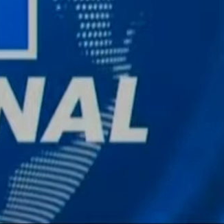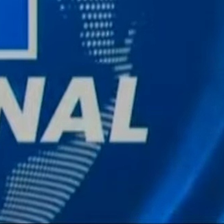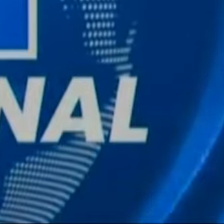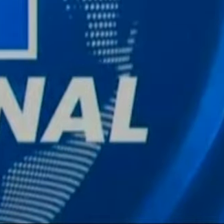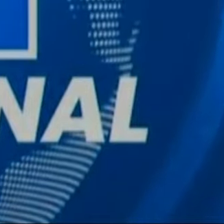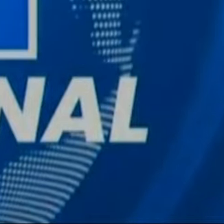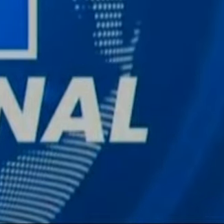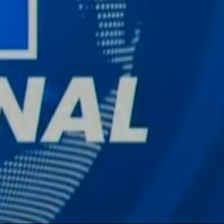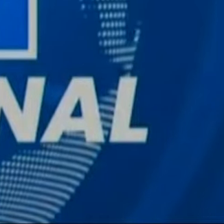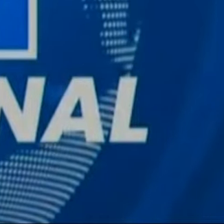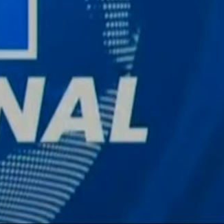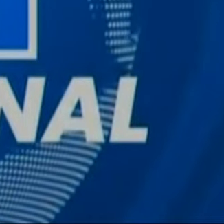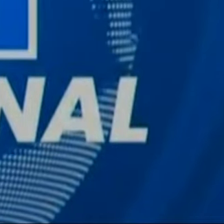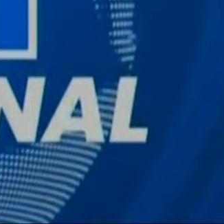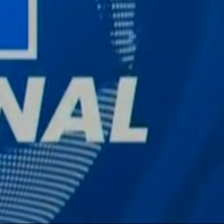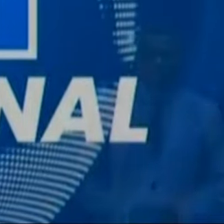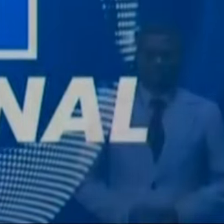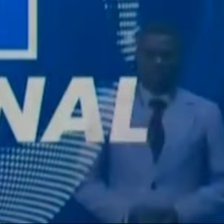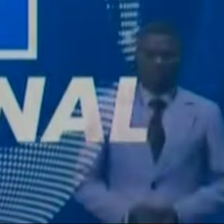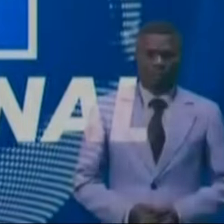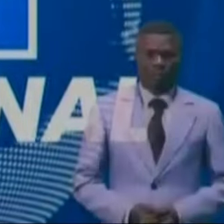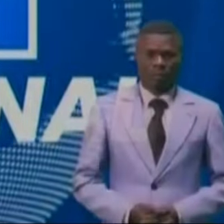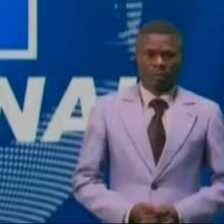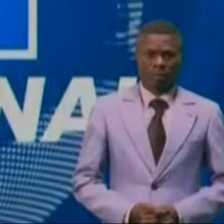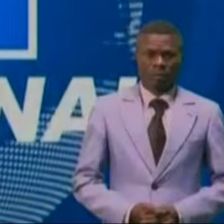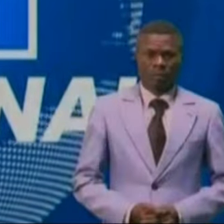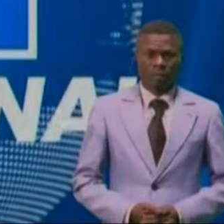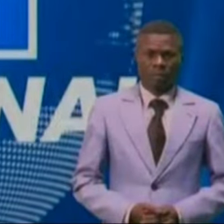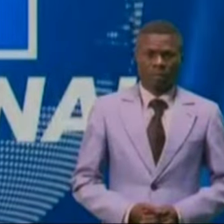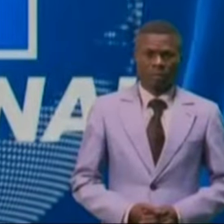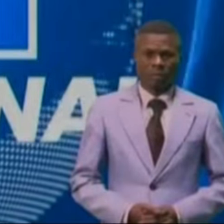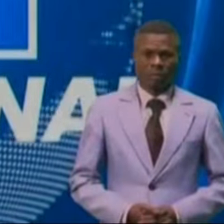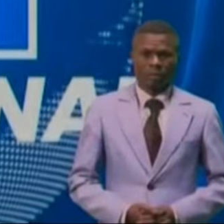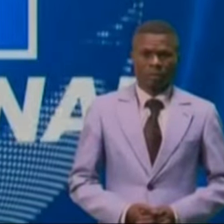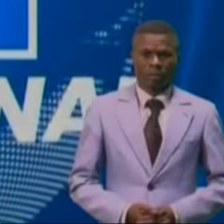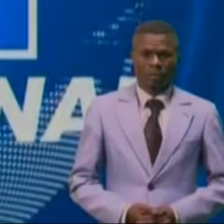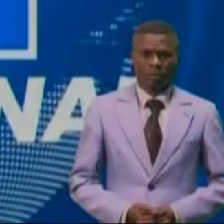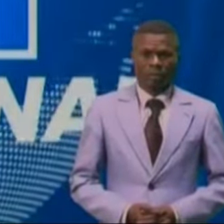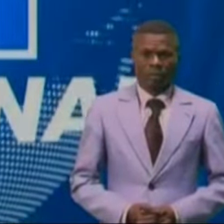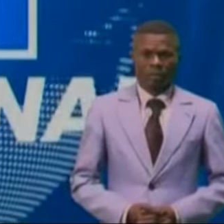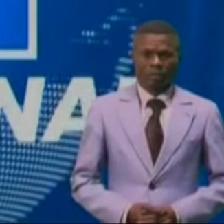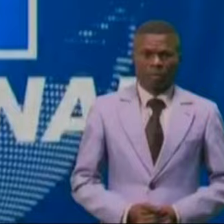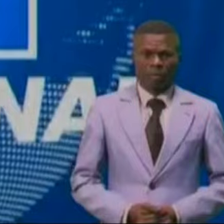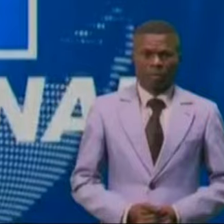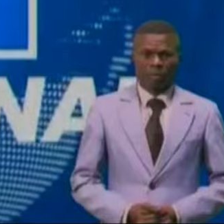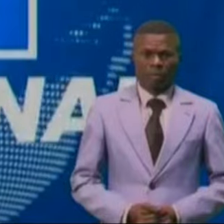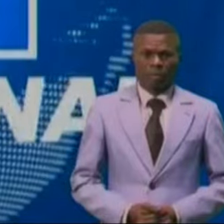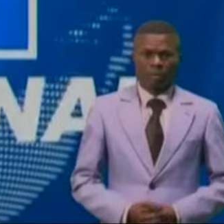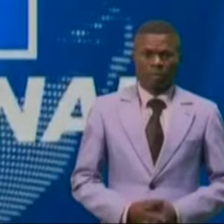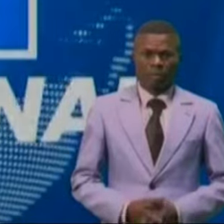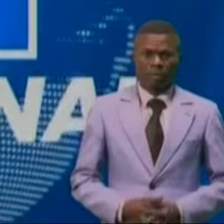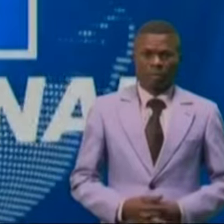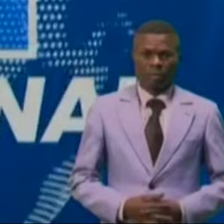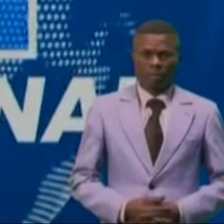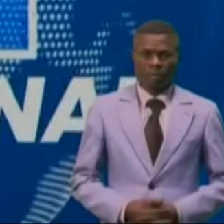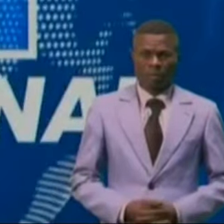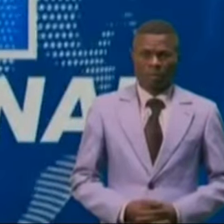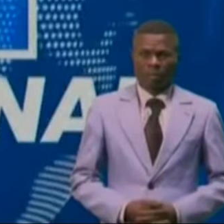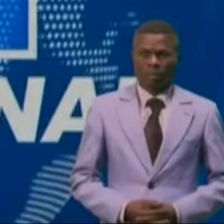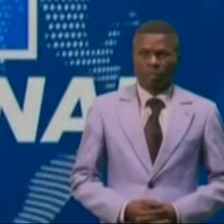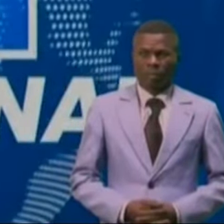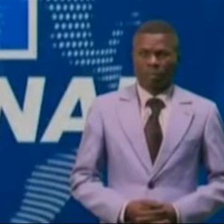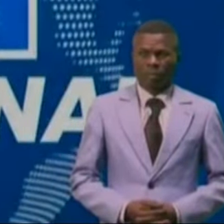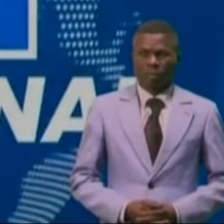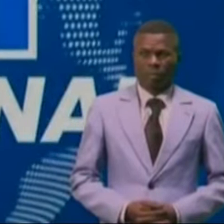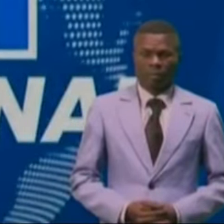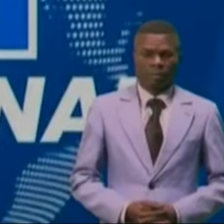démarrons ce journal avec les sports. L'association sportive V-Club est sacrée championne de la Coupe du Congo à la fin du match qu'il a opposé ce